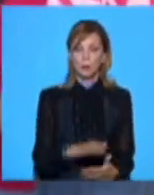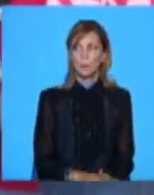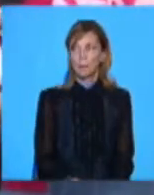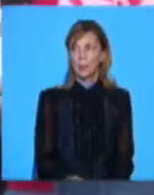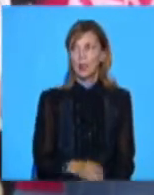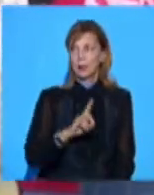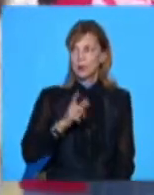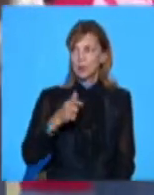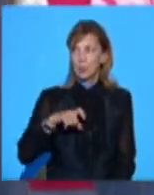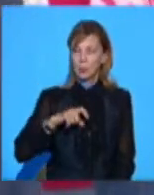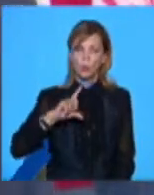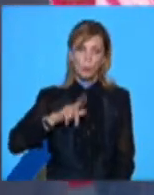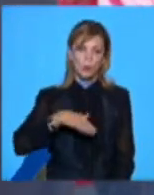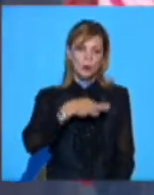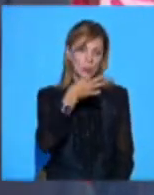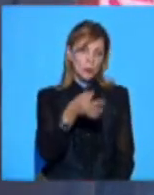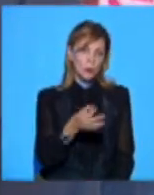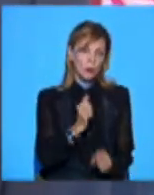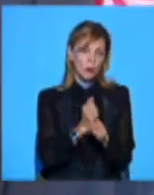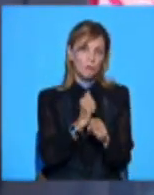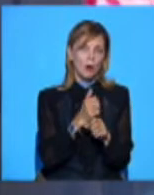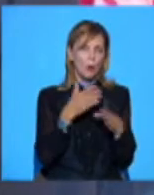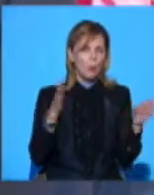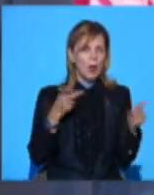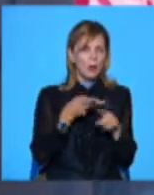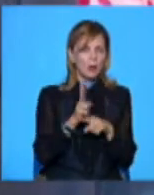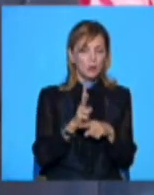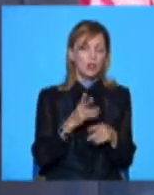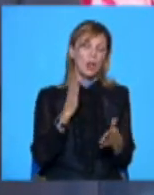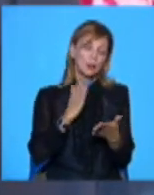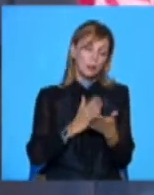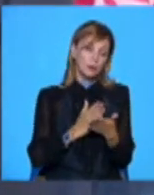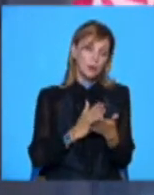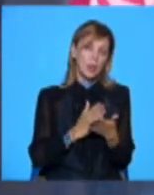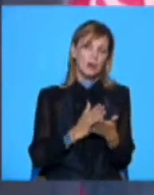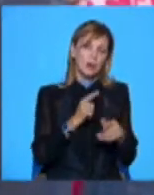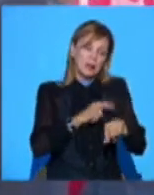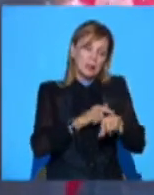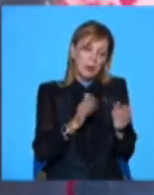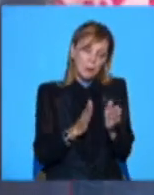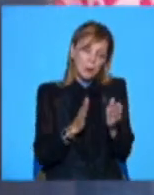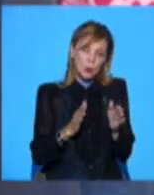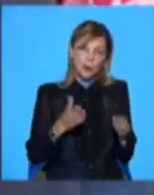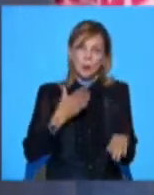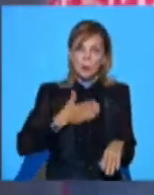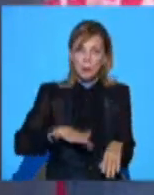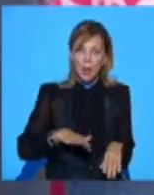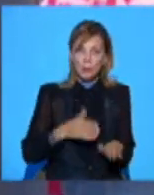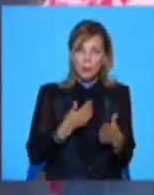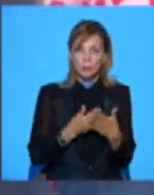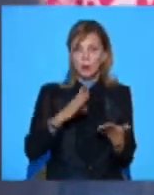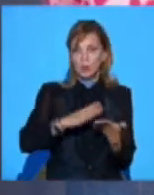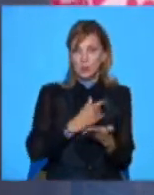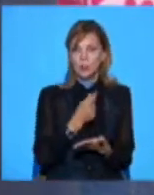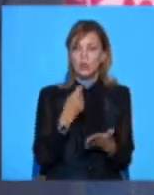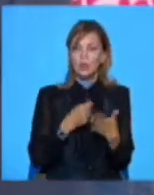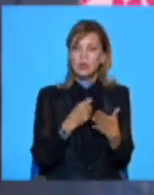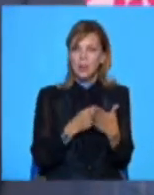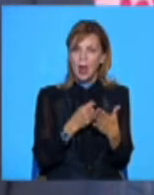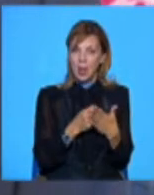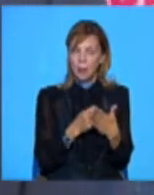eu pot să le spun că fac o mare greșeală. E adevărat, probabil, pe termen foarte scurt, sunt încântați de beneficiile unui